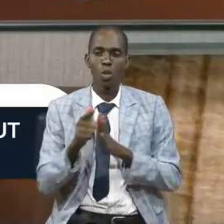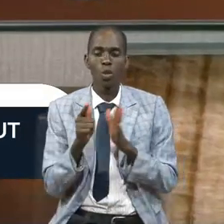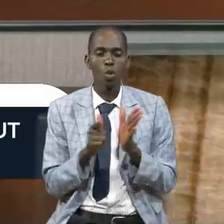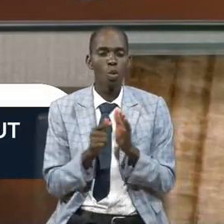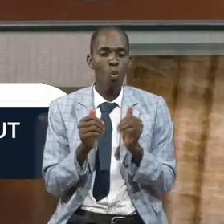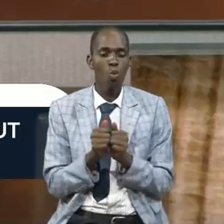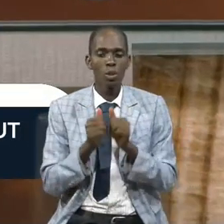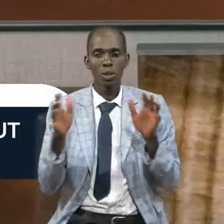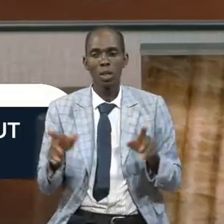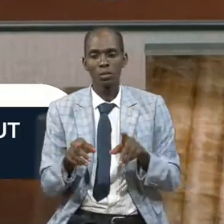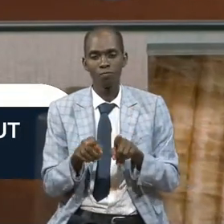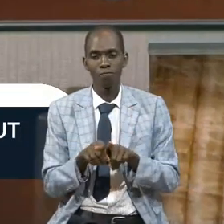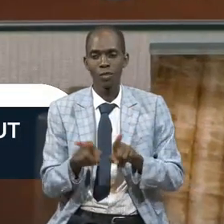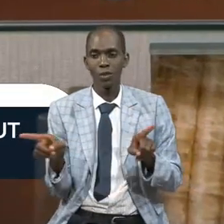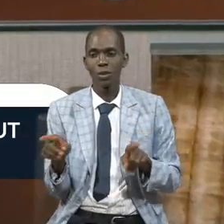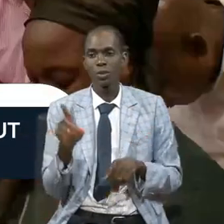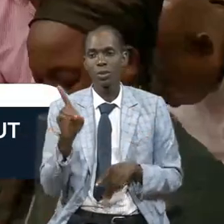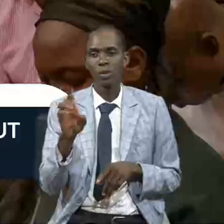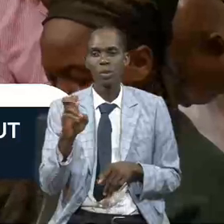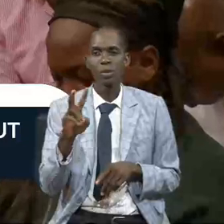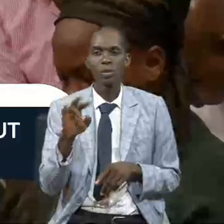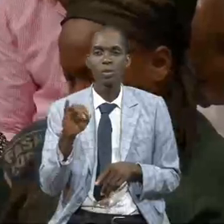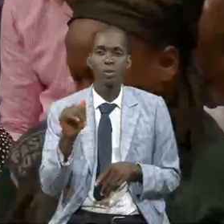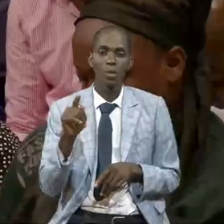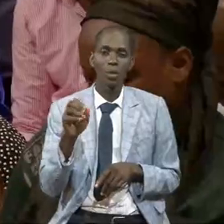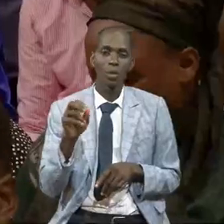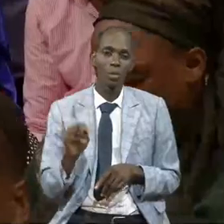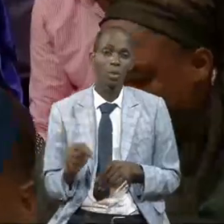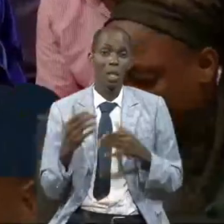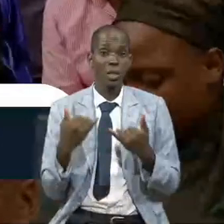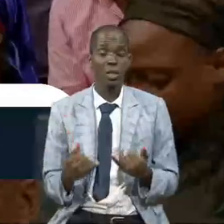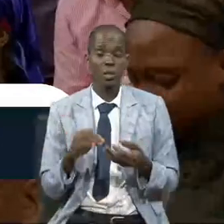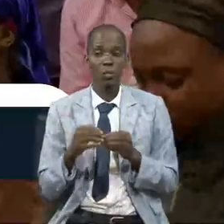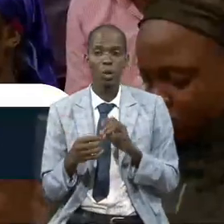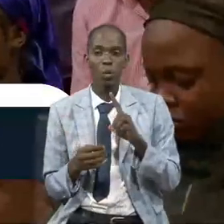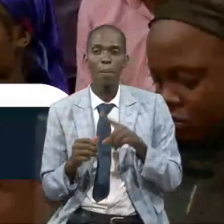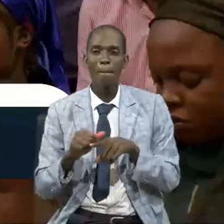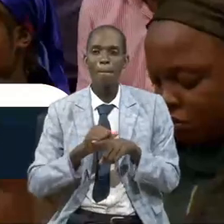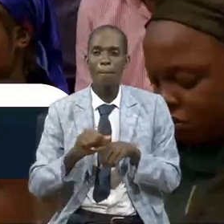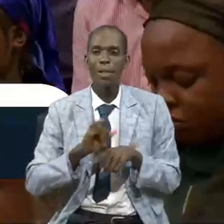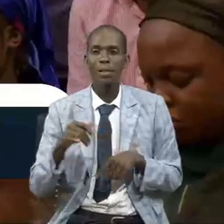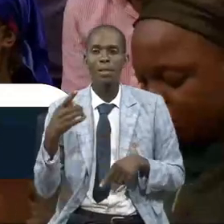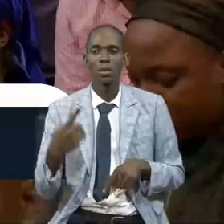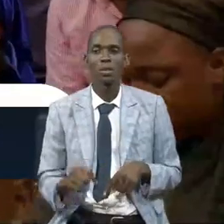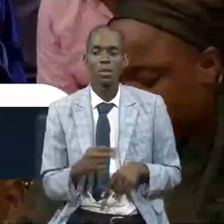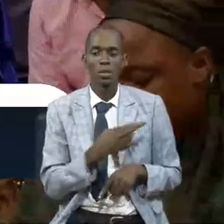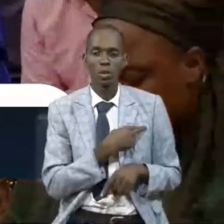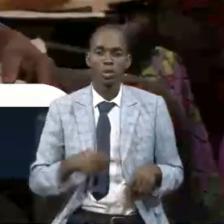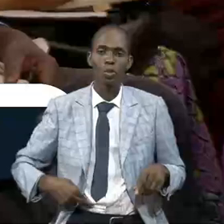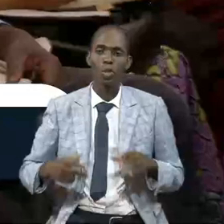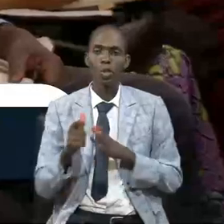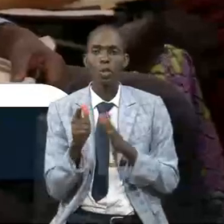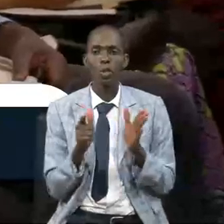déviation. Allons à la première partie ici. C'est pratiquer la loi royale